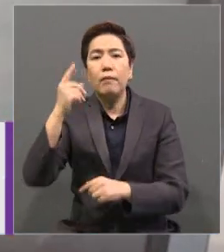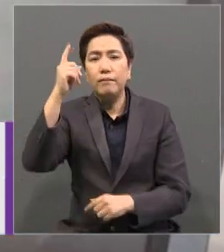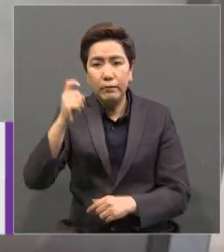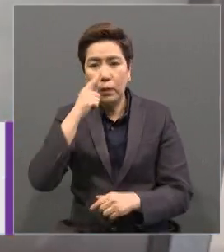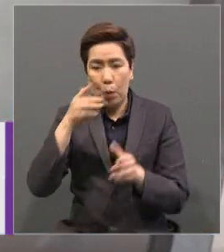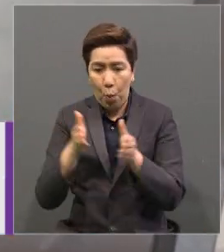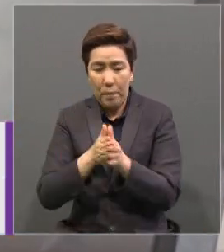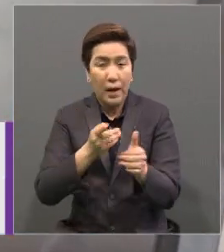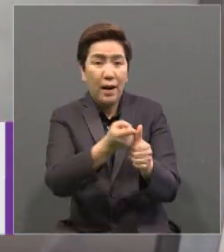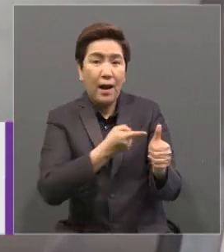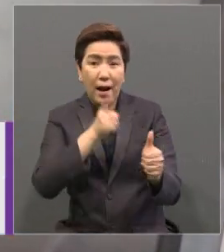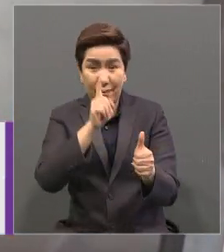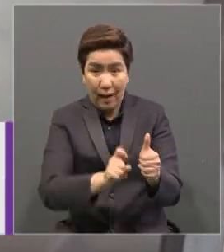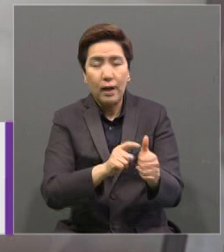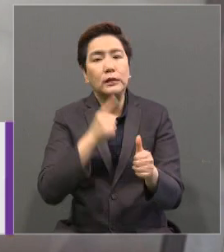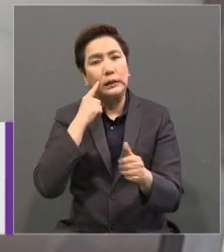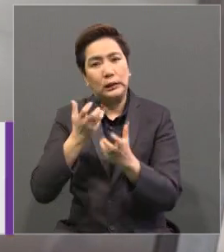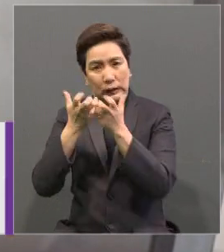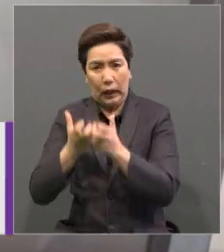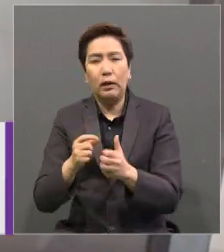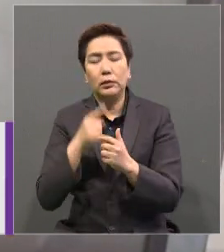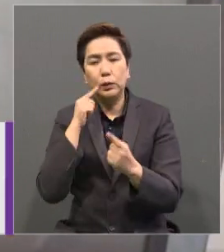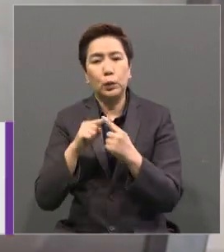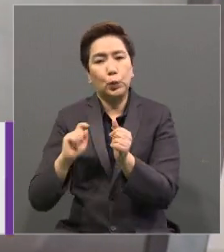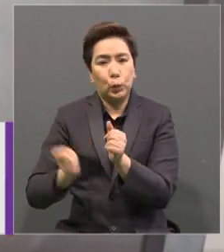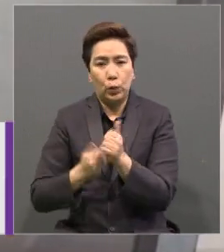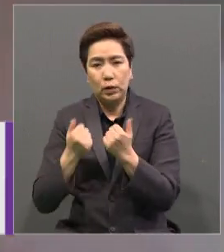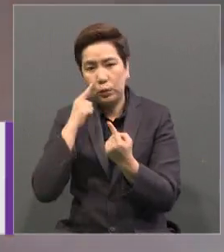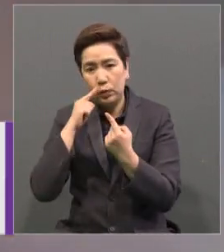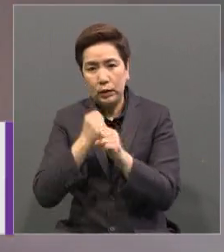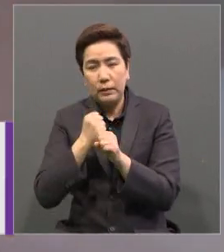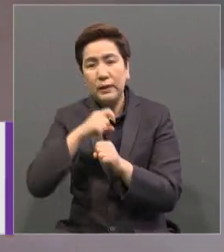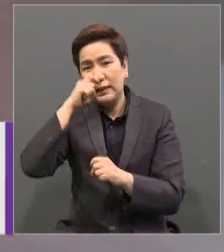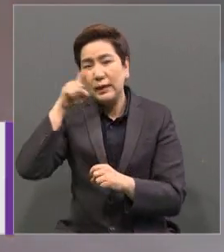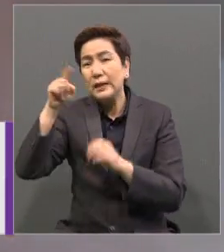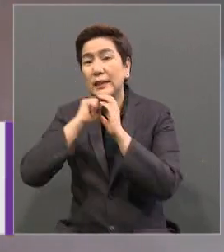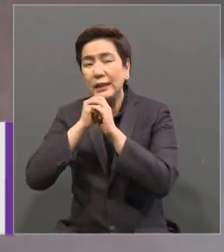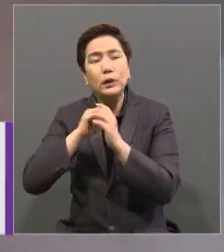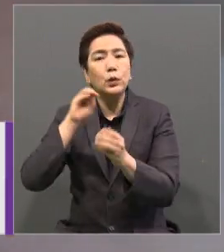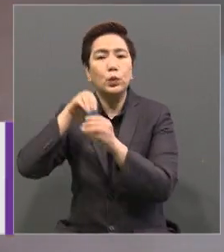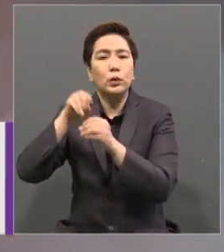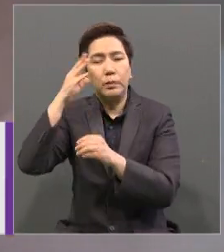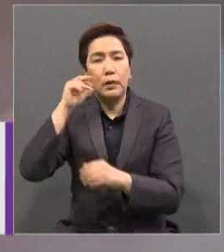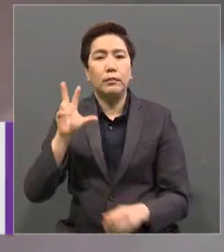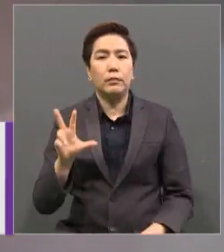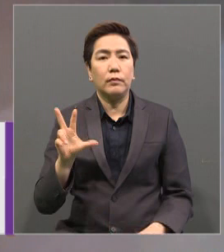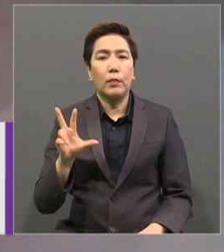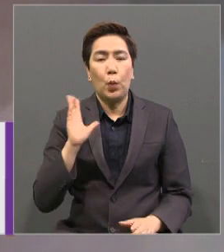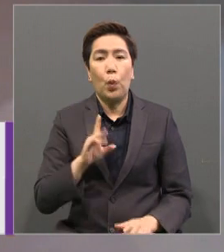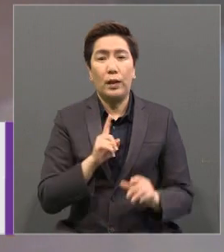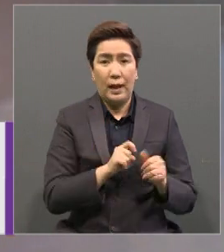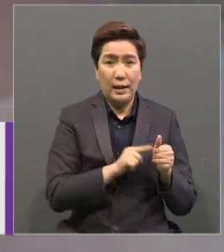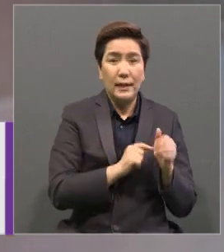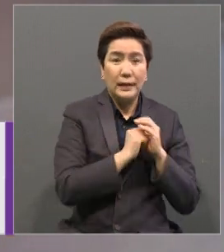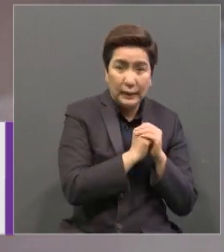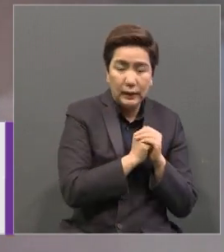าร่วมกันฆ่าผู้อื่นส่วนสาเหตุที่มีการดำเนินคดีในประเทศจีนก็เนื่องจากผู้ต้องหาทั้ง3คนและผู้เสียชีวิตก็เ